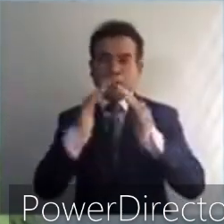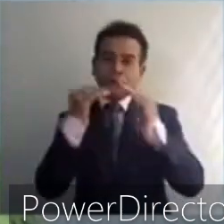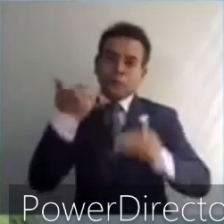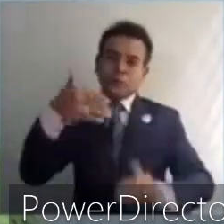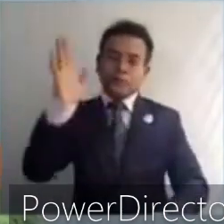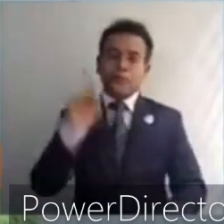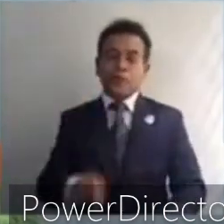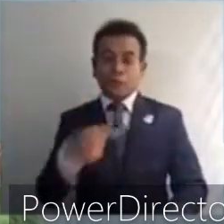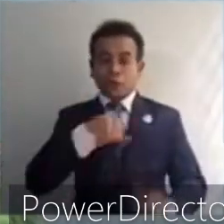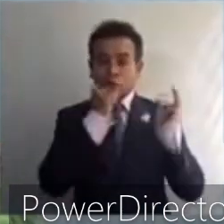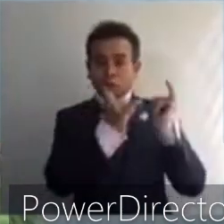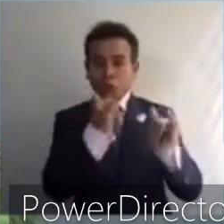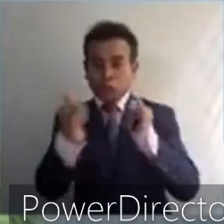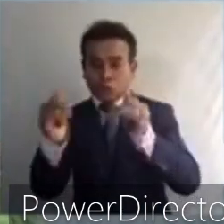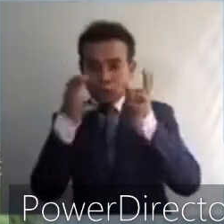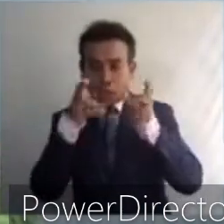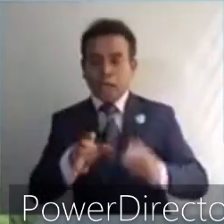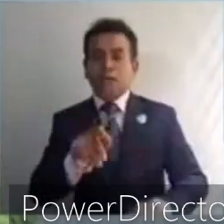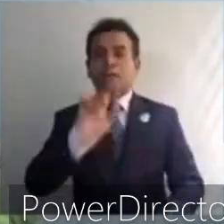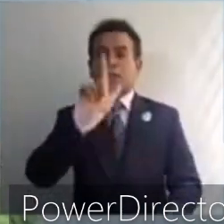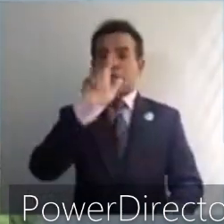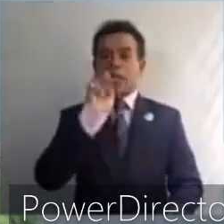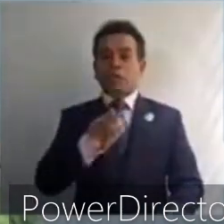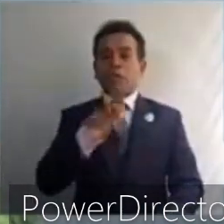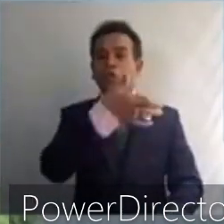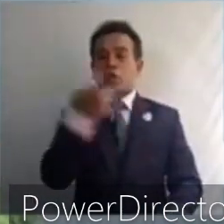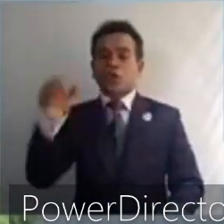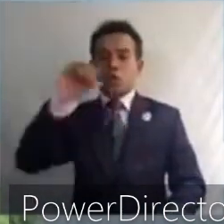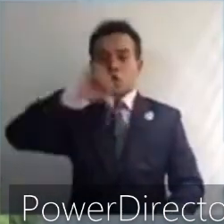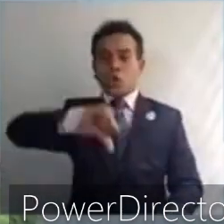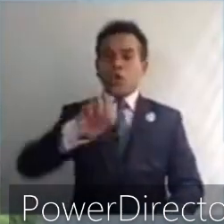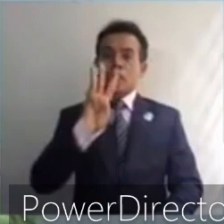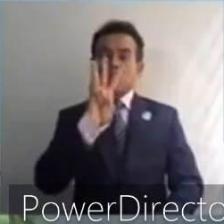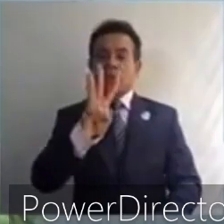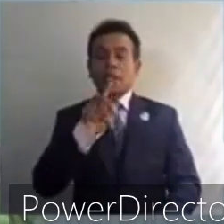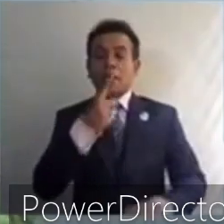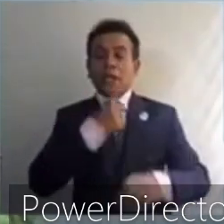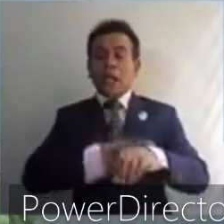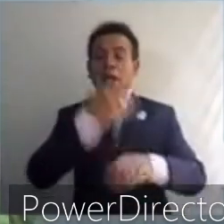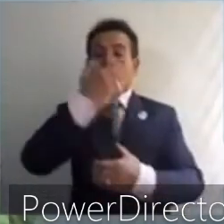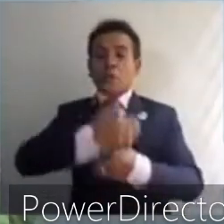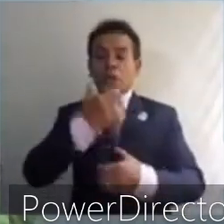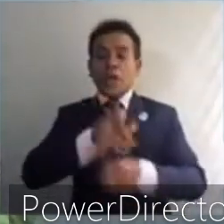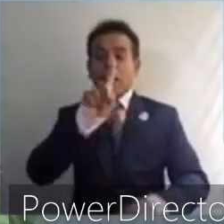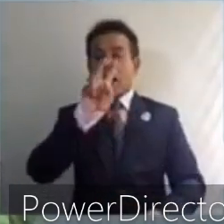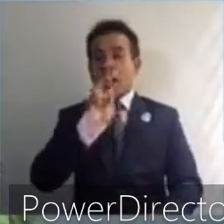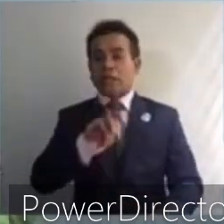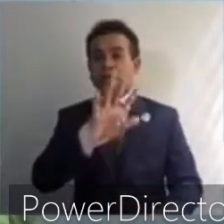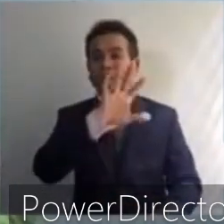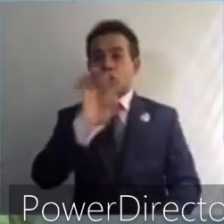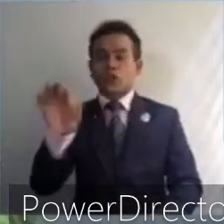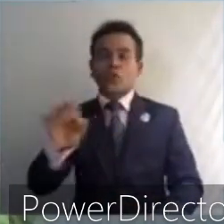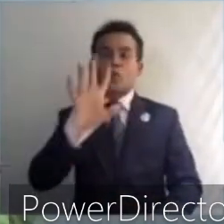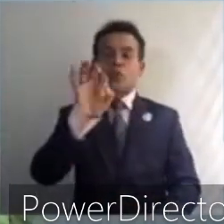7,693টি, ঢাকা মহানগরীতে 1,550টি এবং ঢাকা শহরের বাইরে